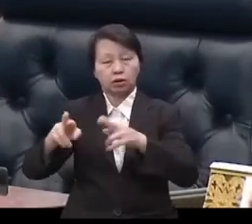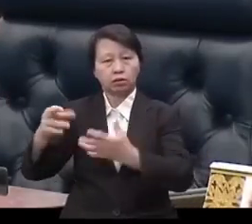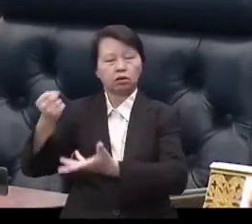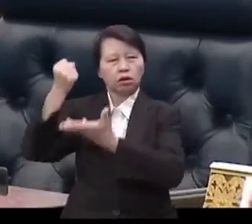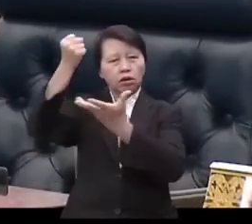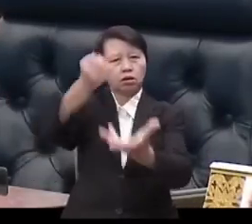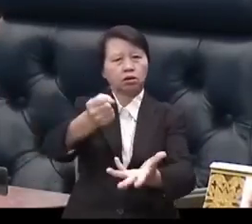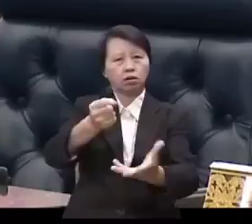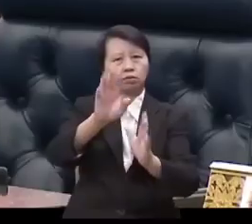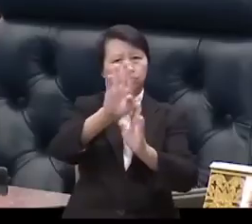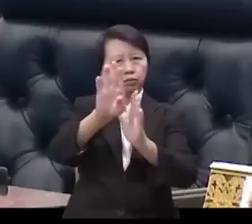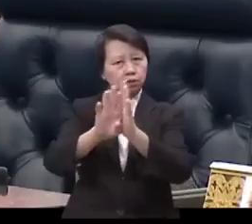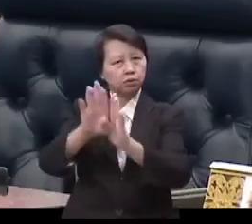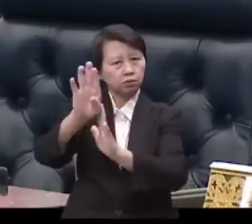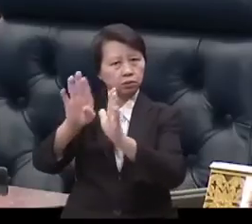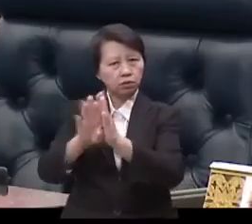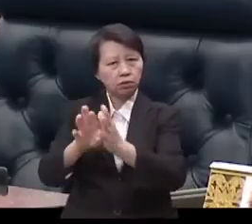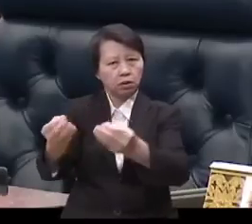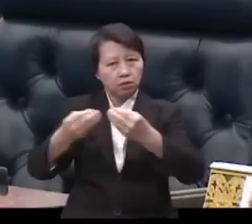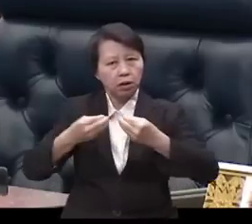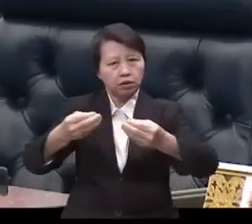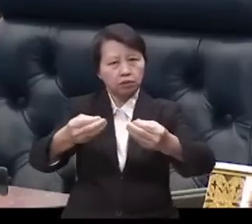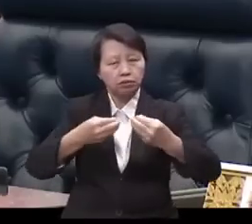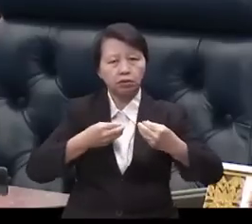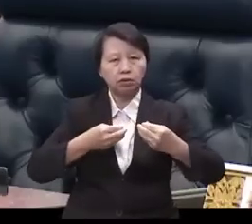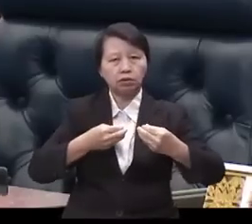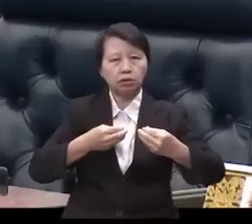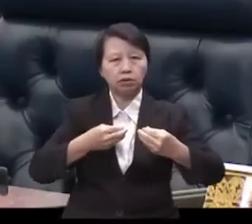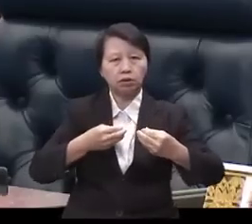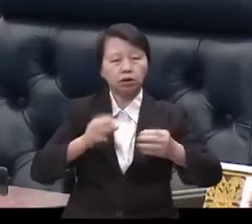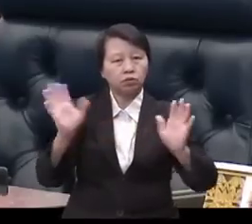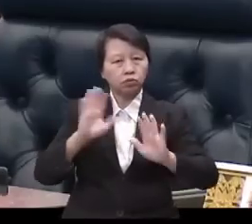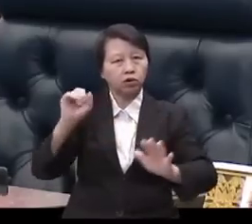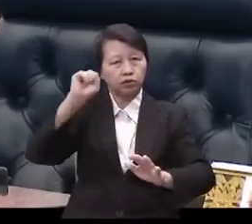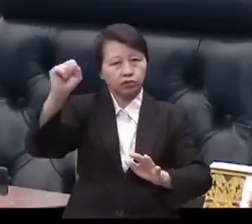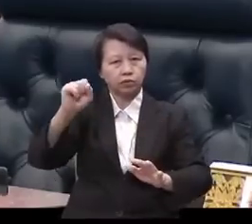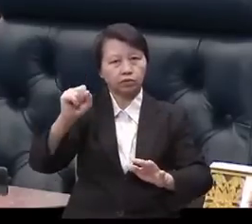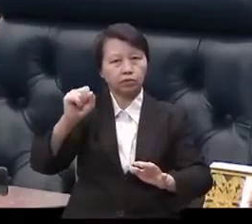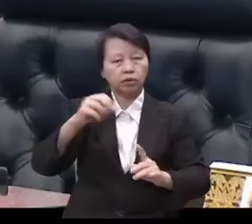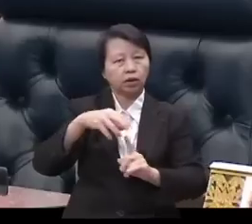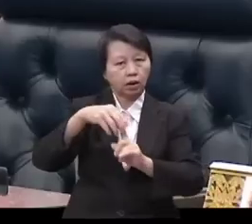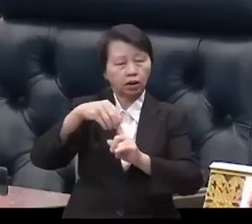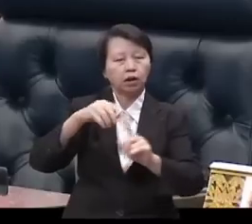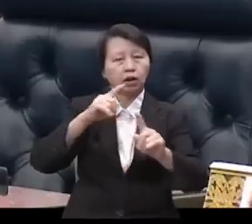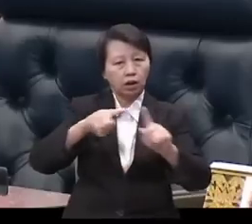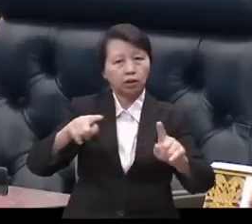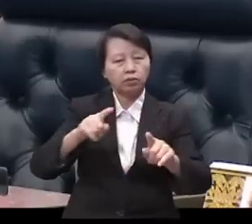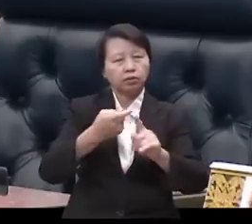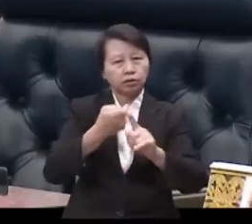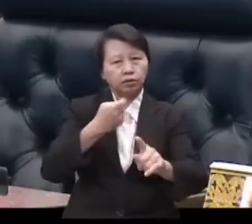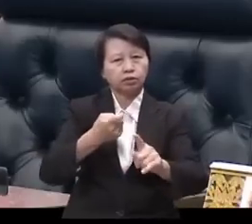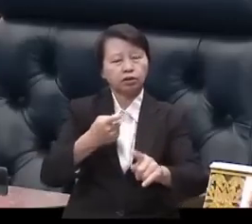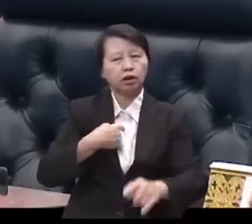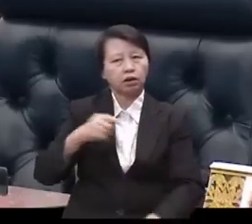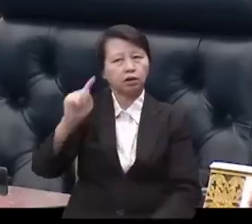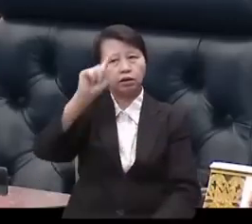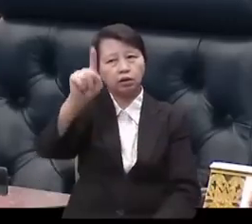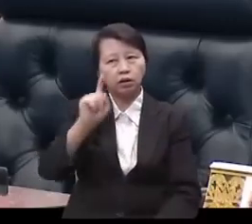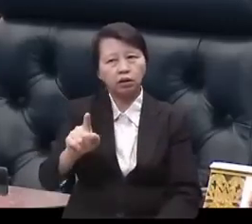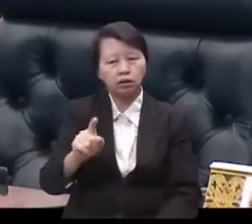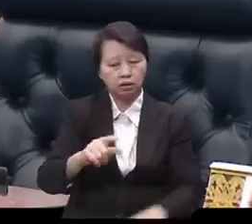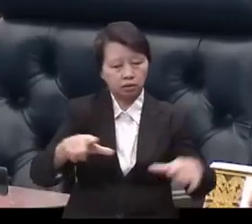peruntukan berbilion diberikan kepada bukan hanya Sabah khususnya, tapi dari segi saya persoalkan dari